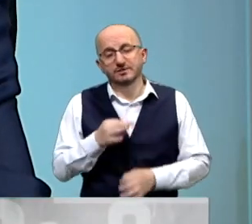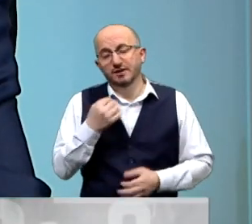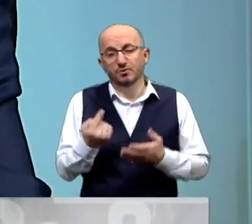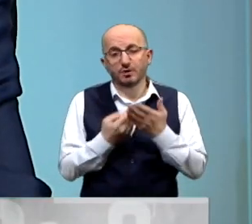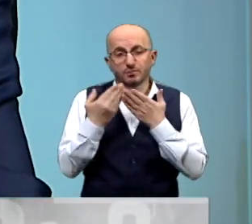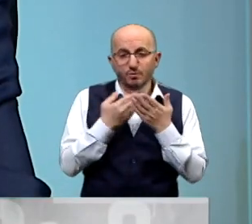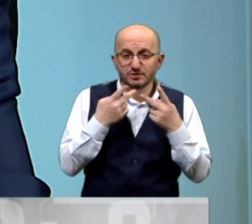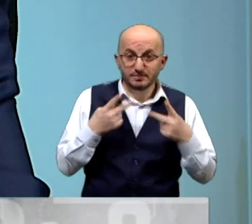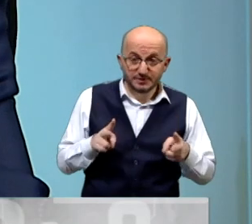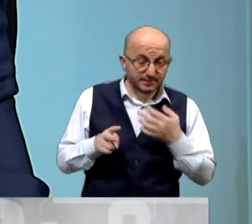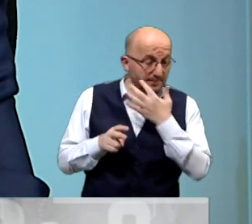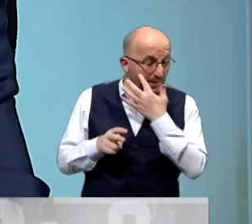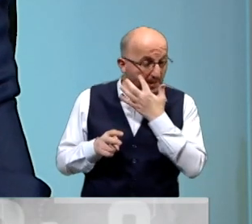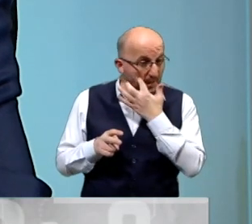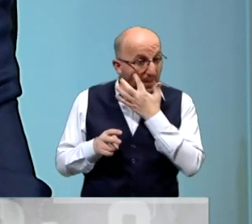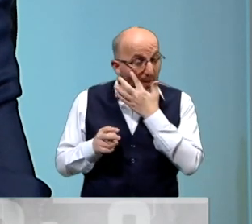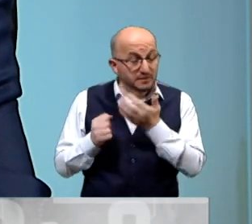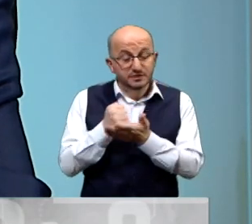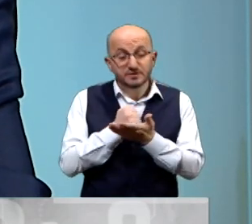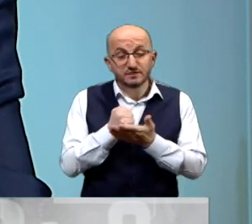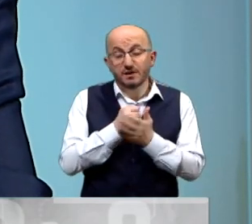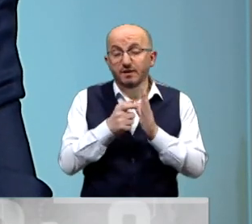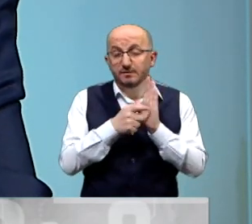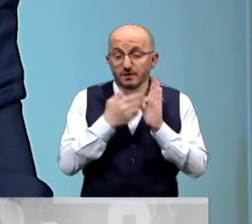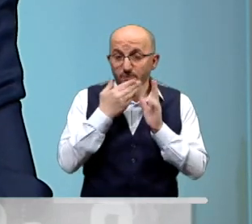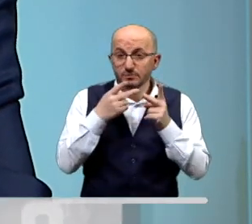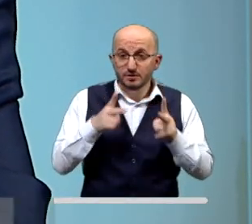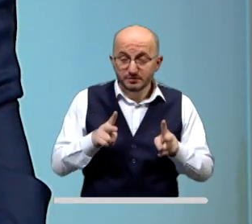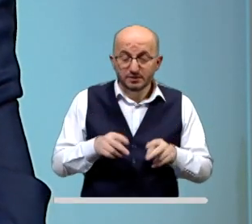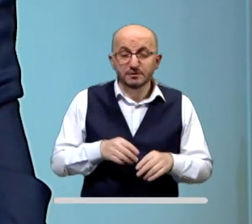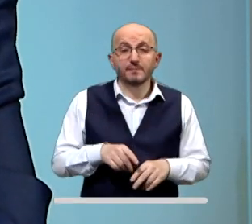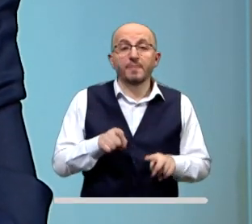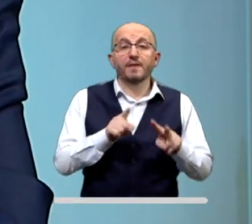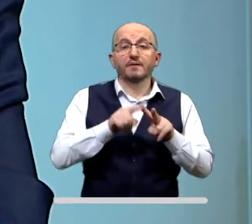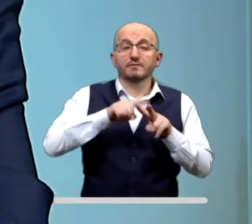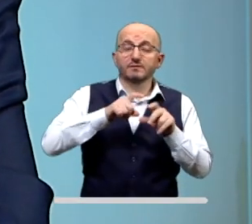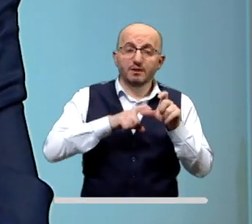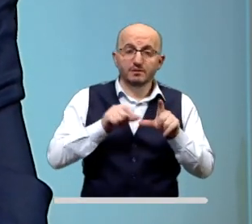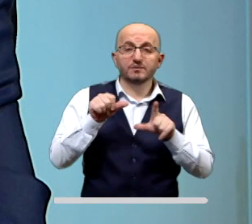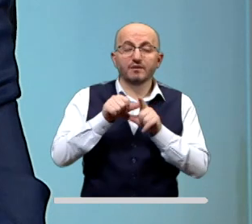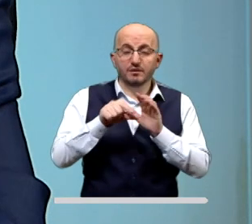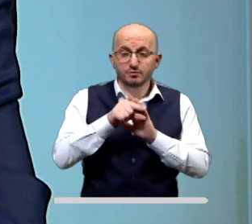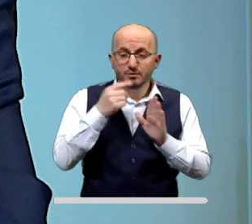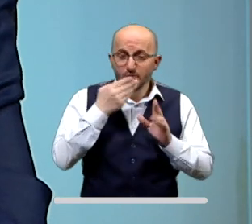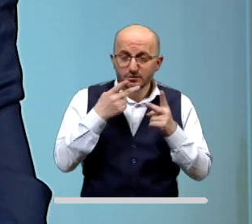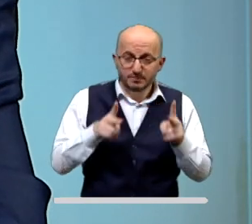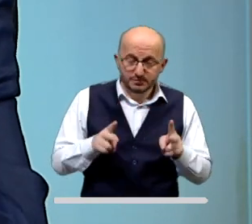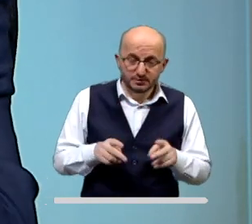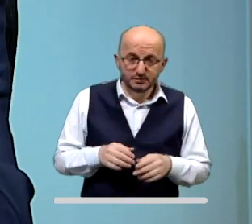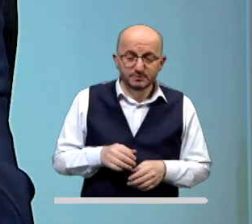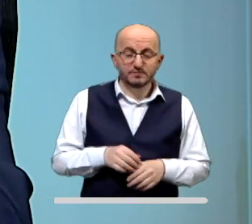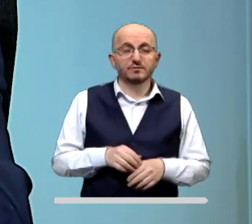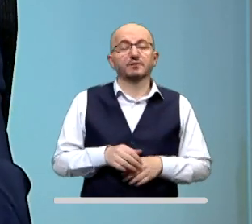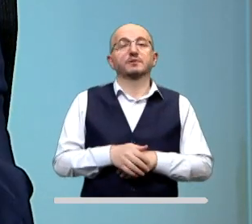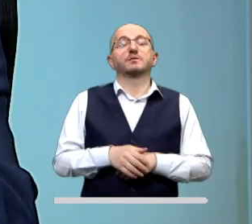Kerim okuyabilir Efendim Şifa ayetlerini okuyabilir Nas Felak surelerini okuyabilir Ayetel Kürsi'yi okuyabilir